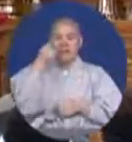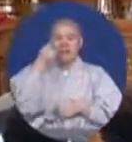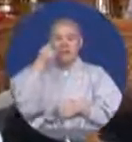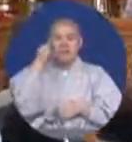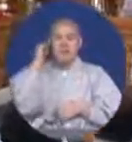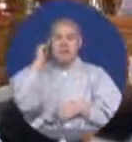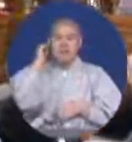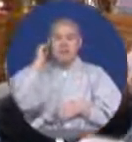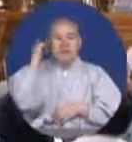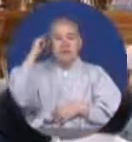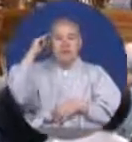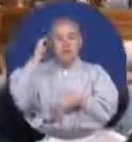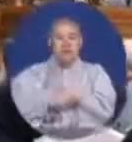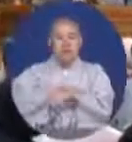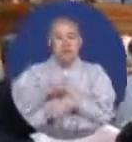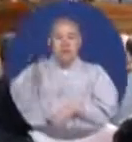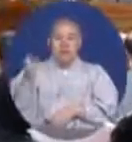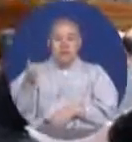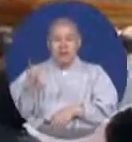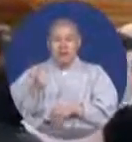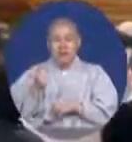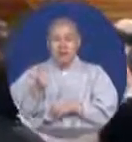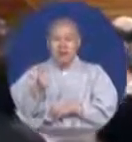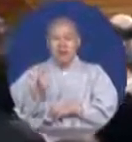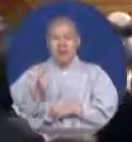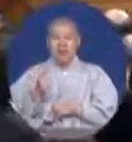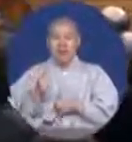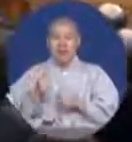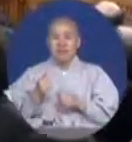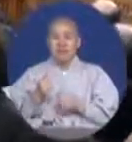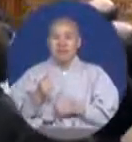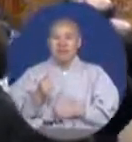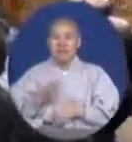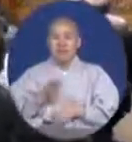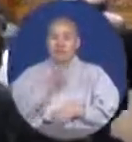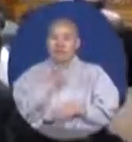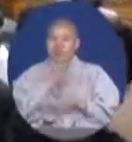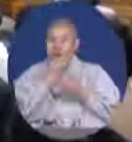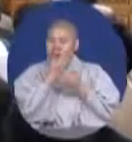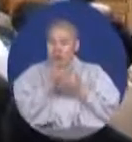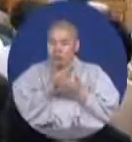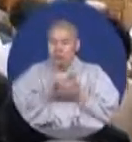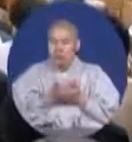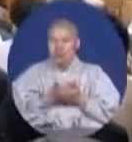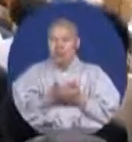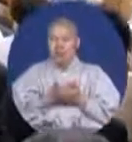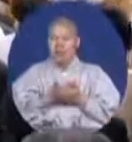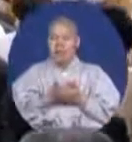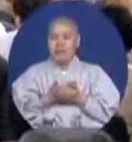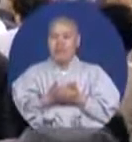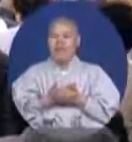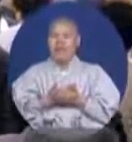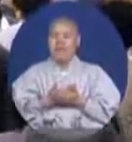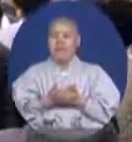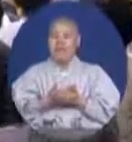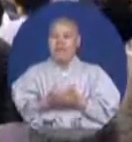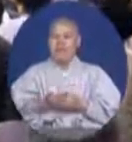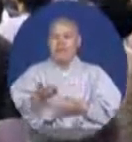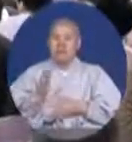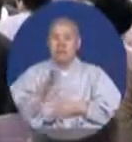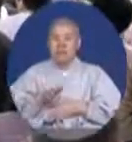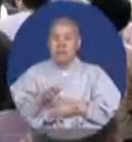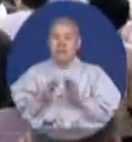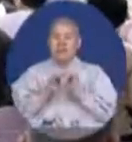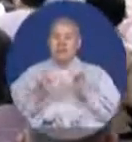같은 지혜를 가졌다는 것은 굉장히 중요한 일이에요. 근데 이 사람 몸